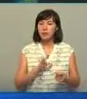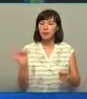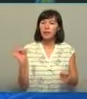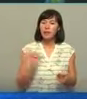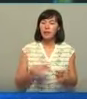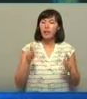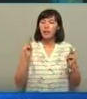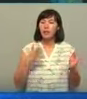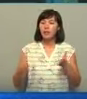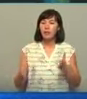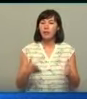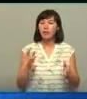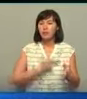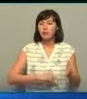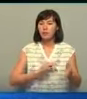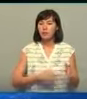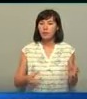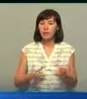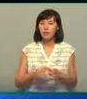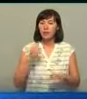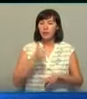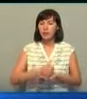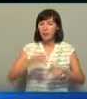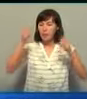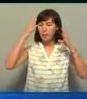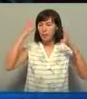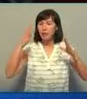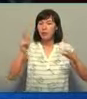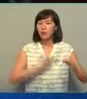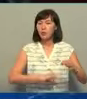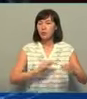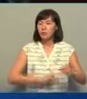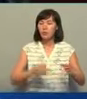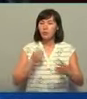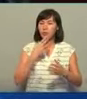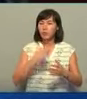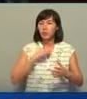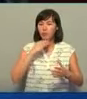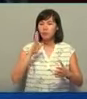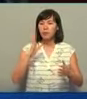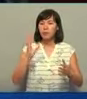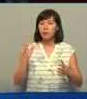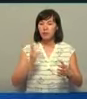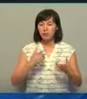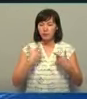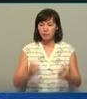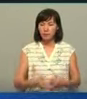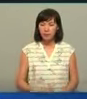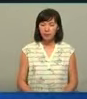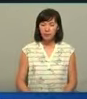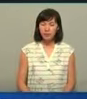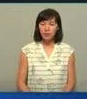Сонымен қатар адалдық алаңын іске асыратын топқа басшылардың мәдениеті мен жұмысына жақсылап мән беру керектігін ескертті.